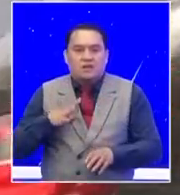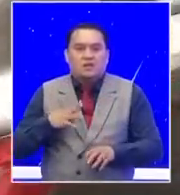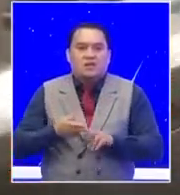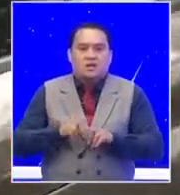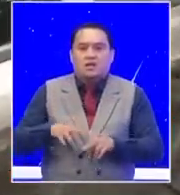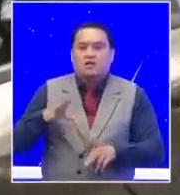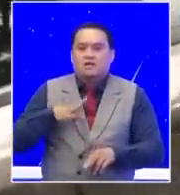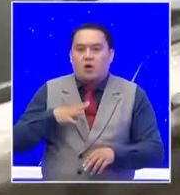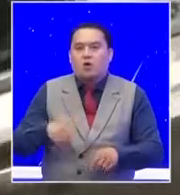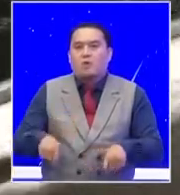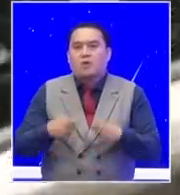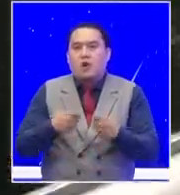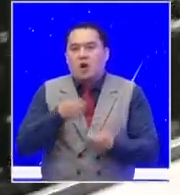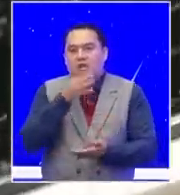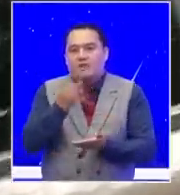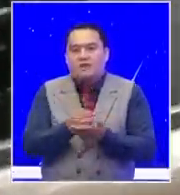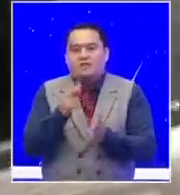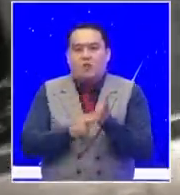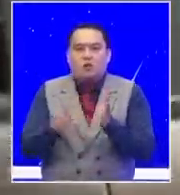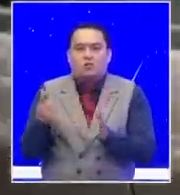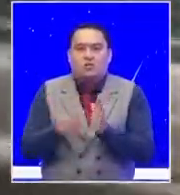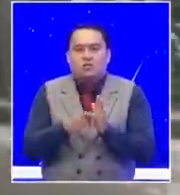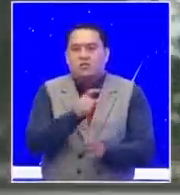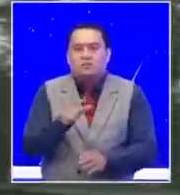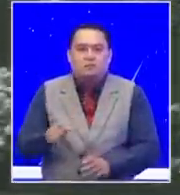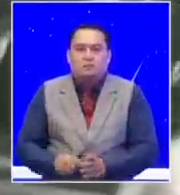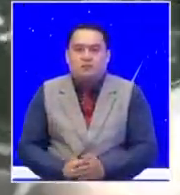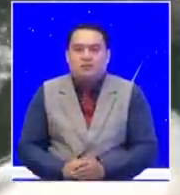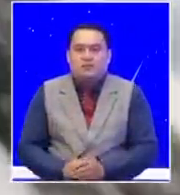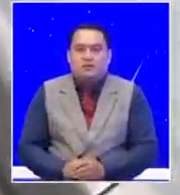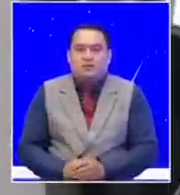административной ответственности было привлечено 87 человек.